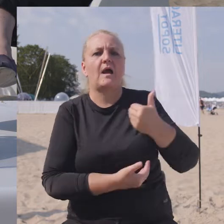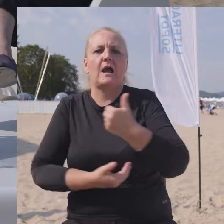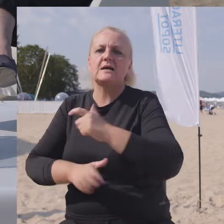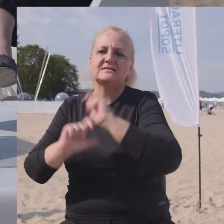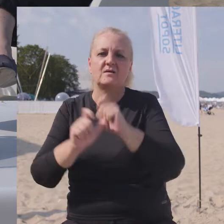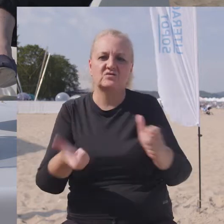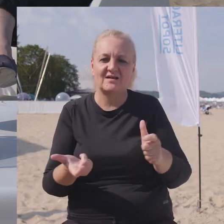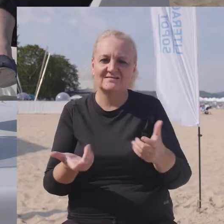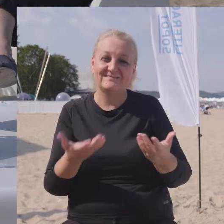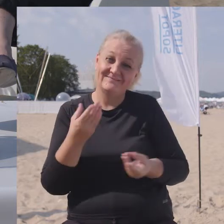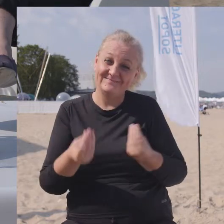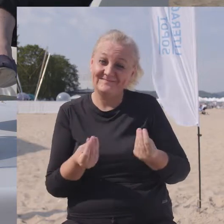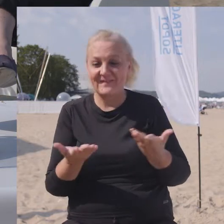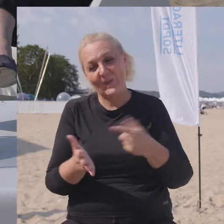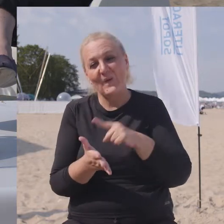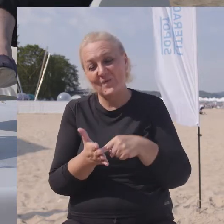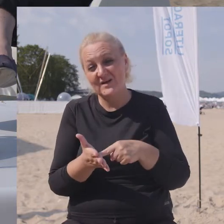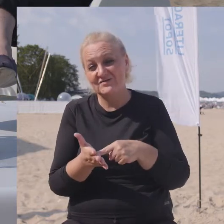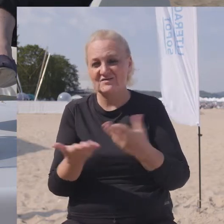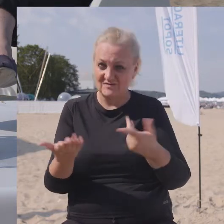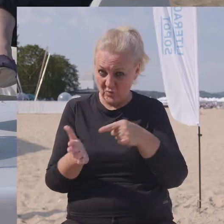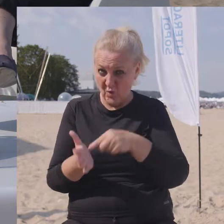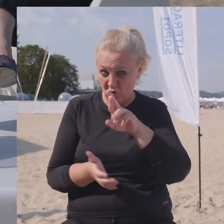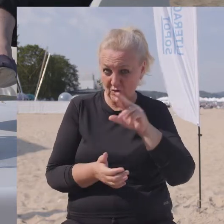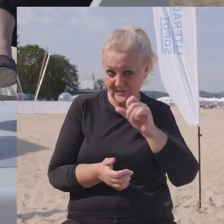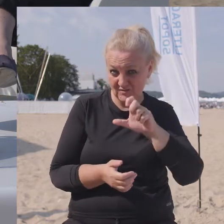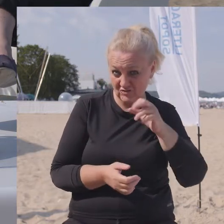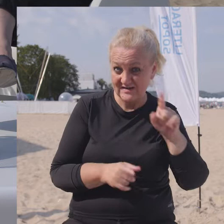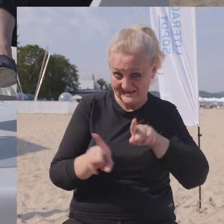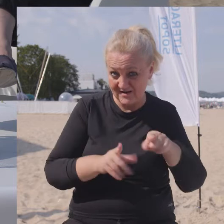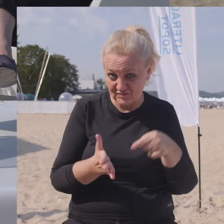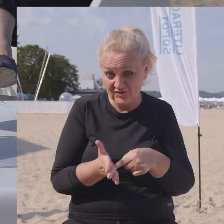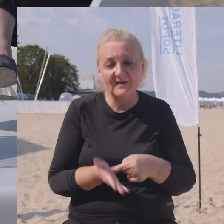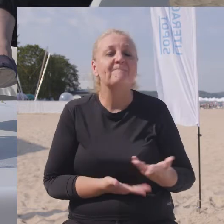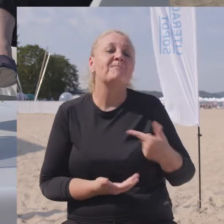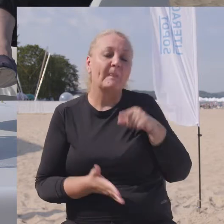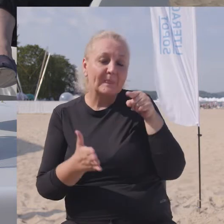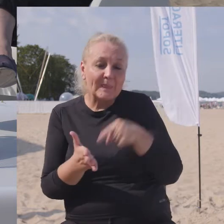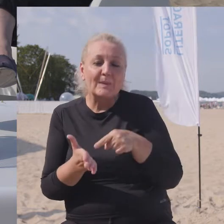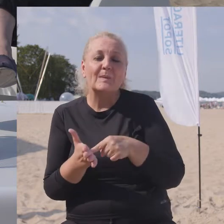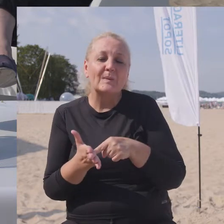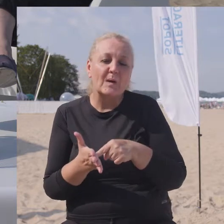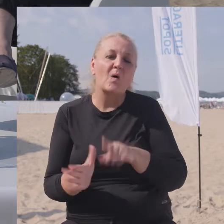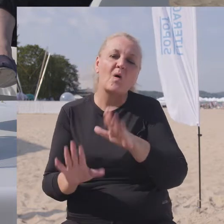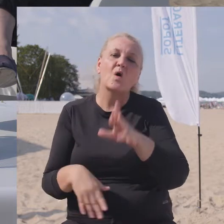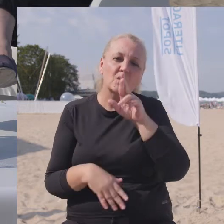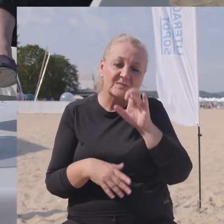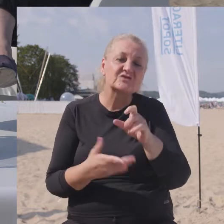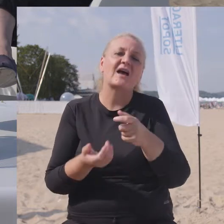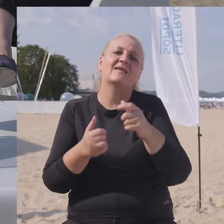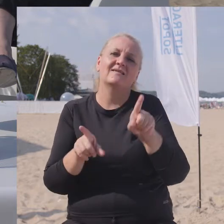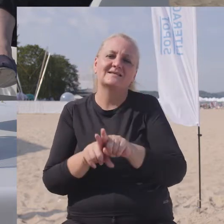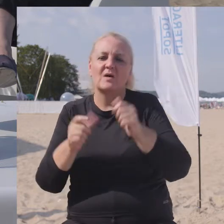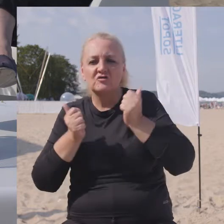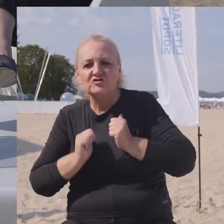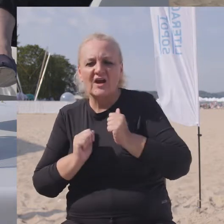co za oczekiwania. No właśnie, rozpieszczony. I bardzo często to rozpieszczenie, grzeczność i inne